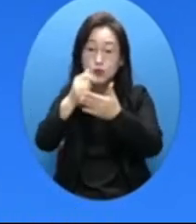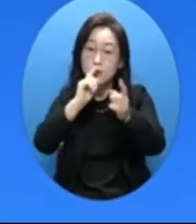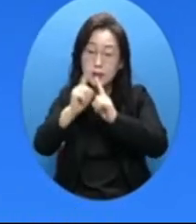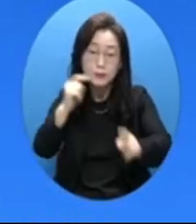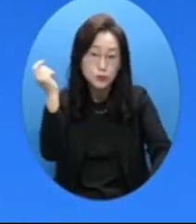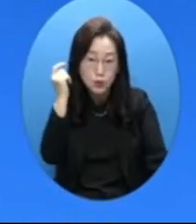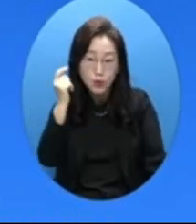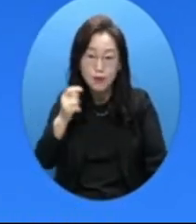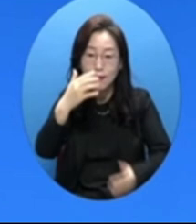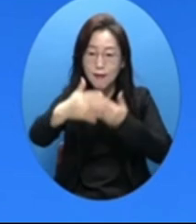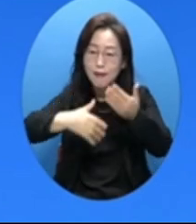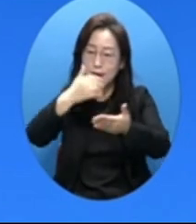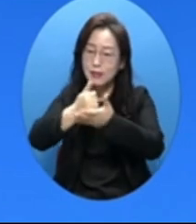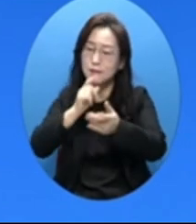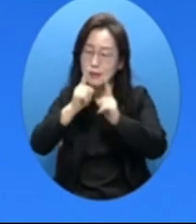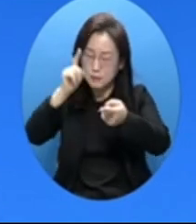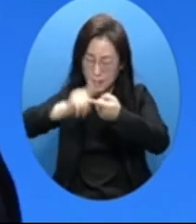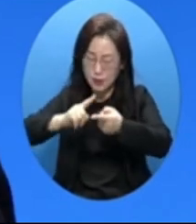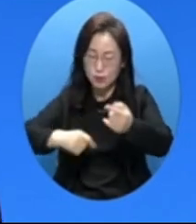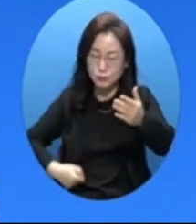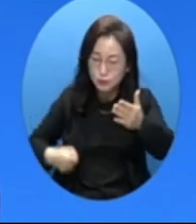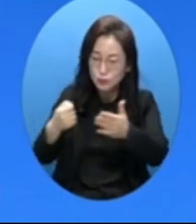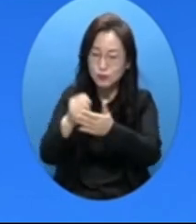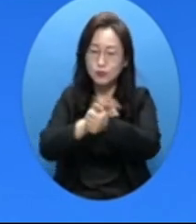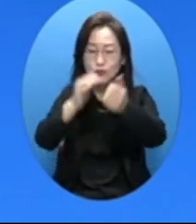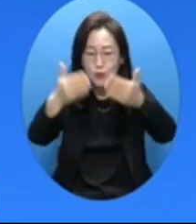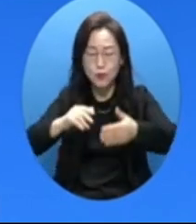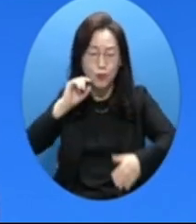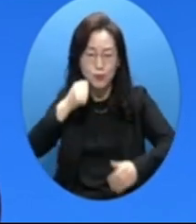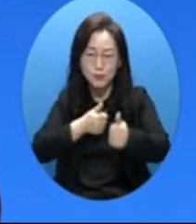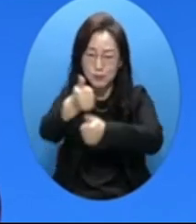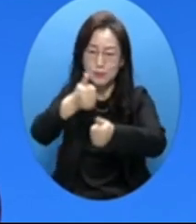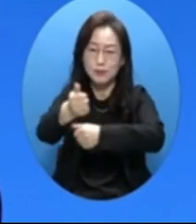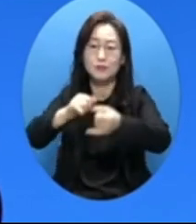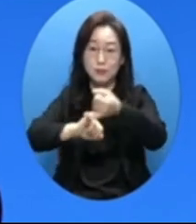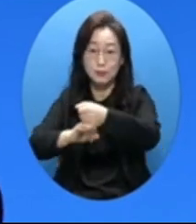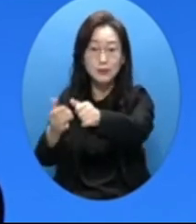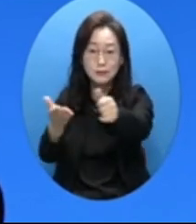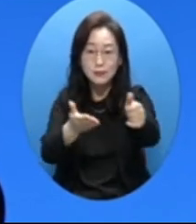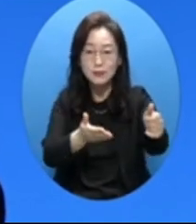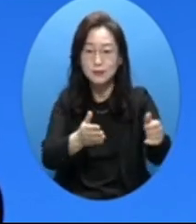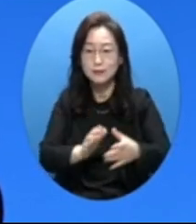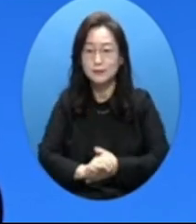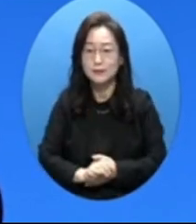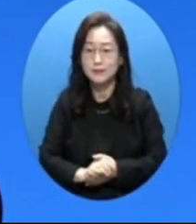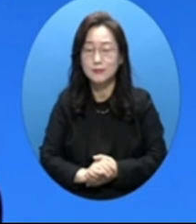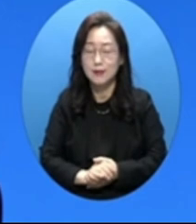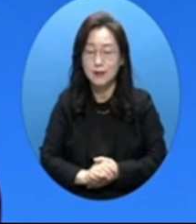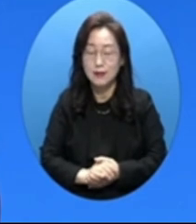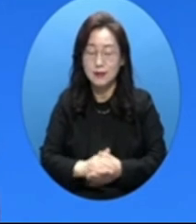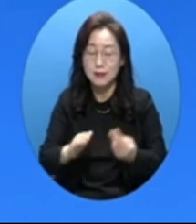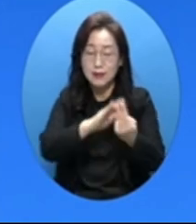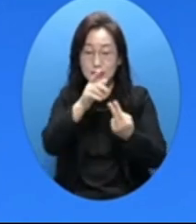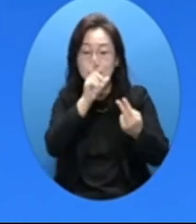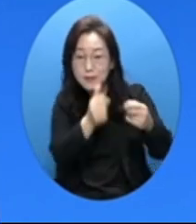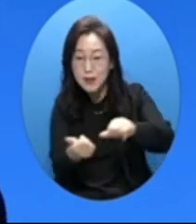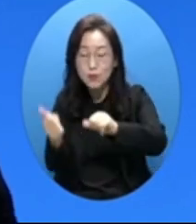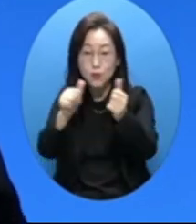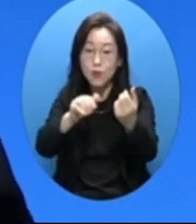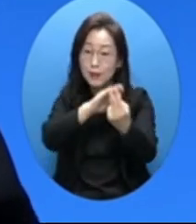말씀을 듣고 말씀 안에서 위로와 용기를 얻고 모든 어려움을 이어나가는 우리 모두가 되어야 할 것입니다 세례 요한이 침례